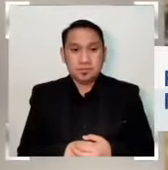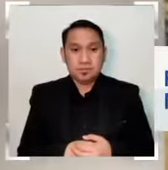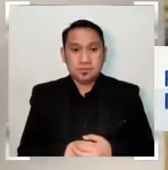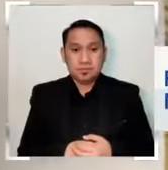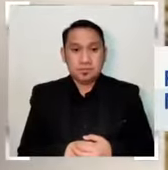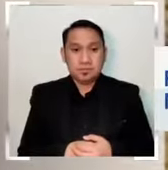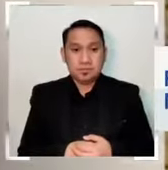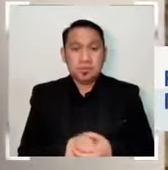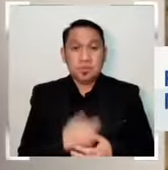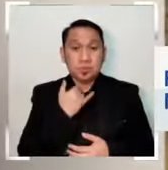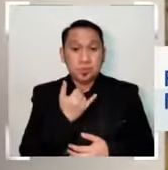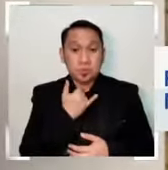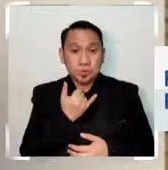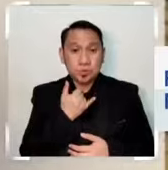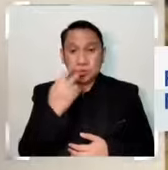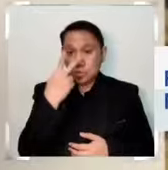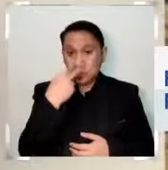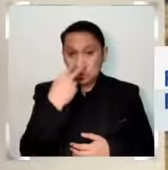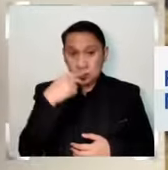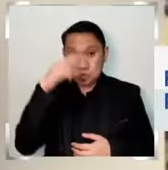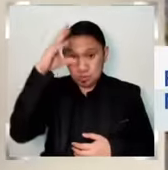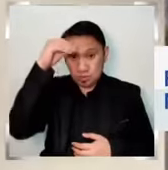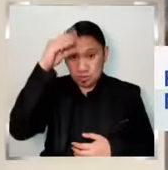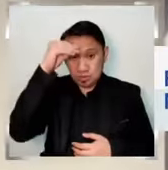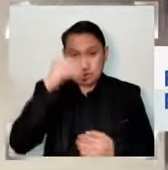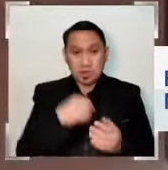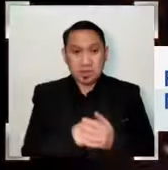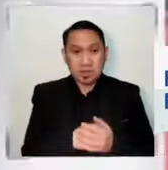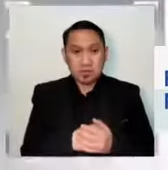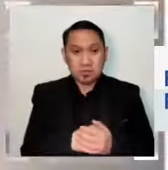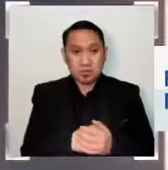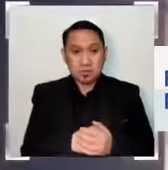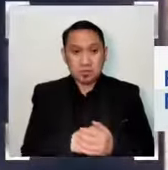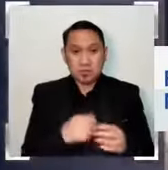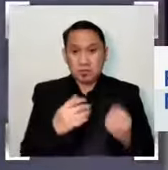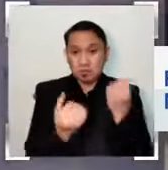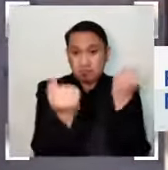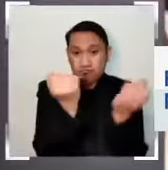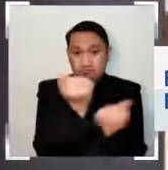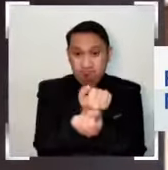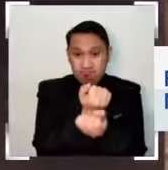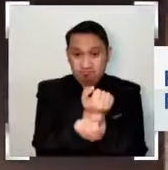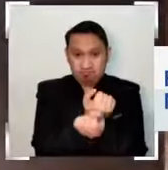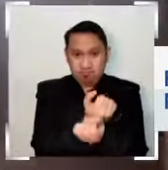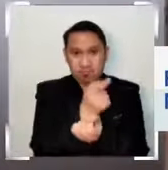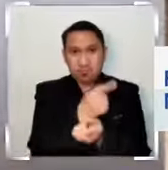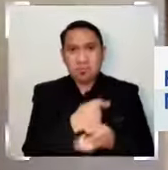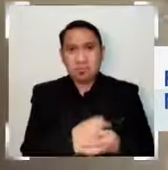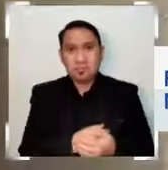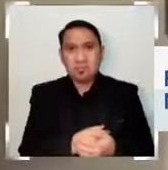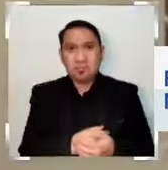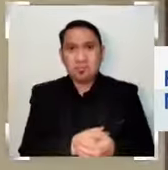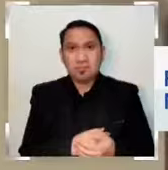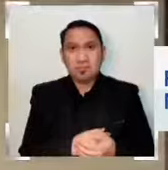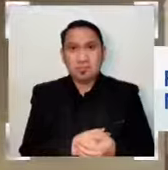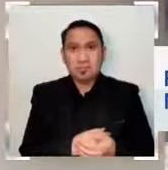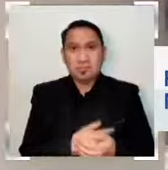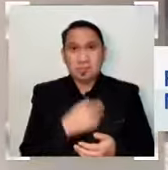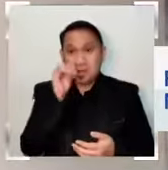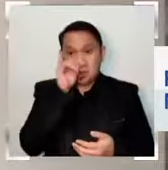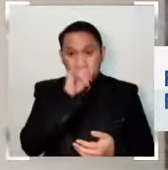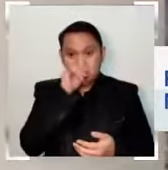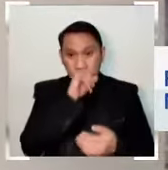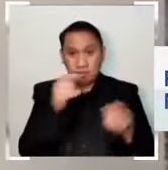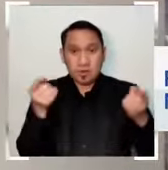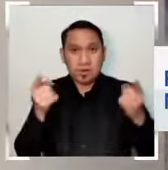Sumisigaw at umiiyak pa ang lalaking ito nang pagtulungang igapos ng 2 lalaki sa barangay Santo Domingo, Arevalo, Iloilo City.